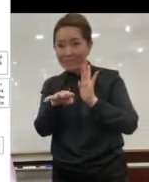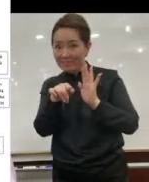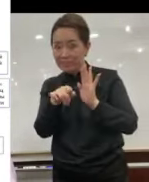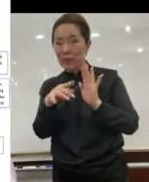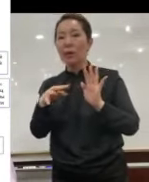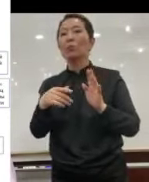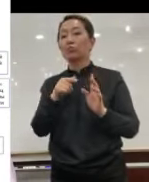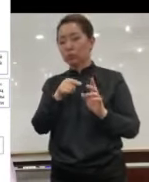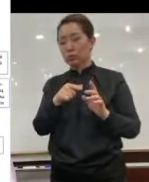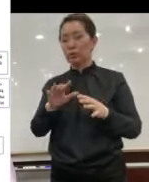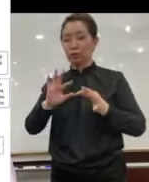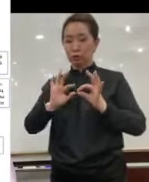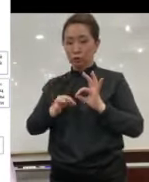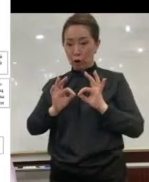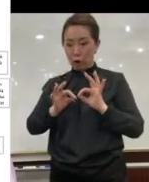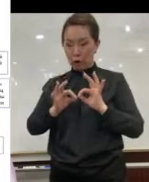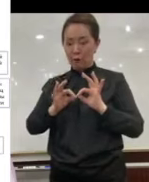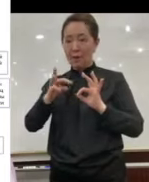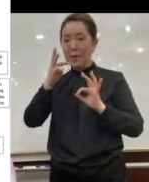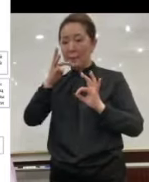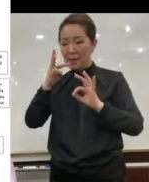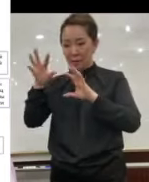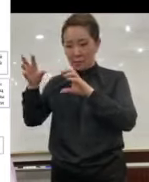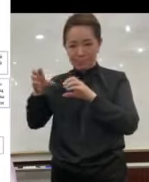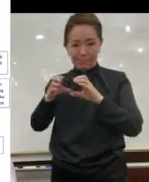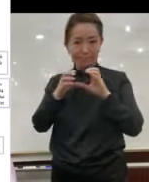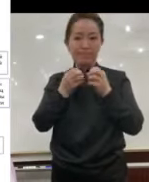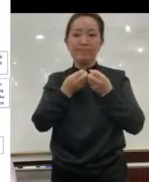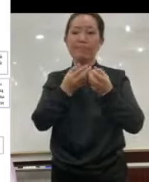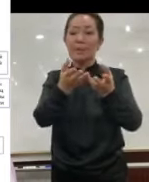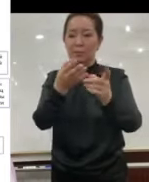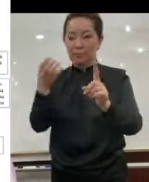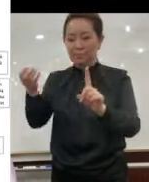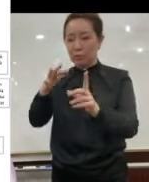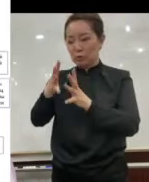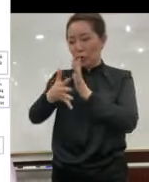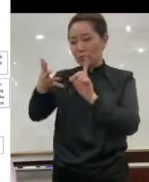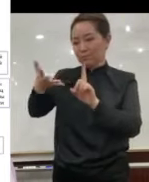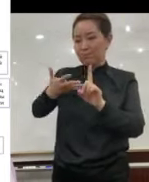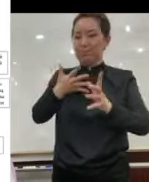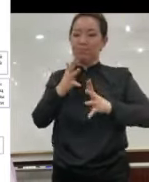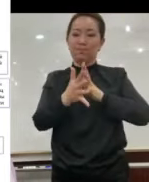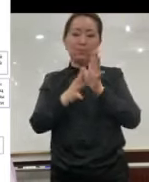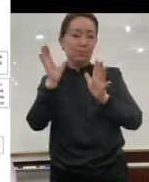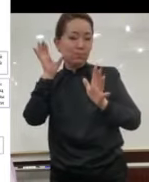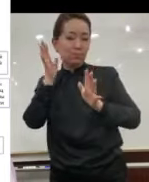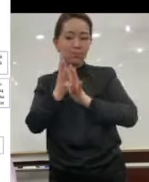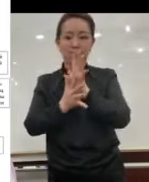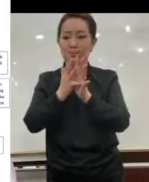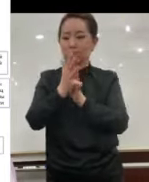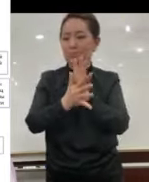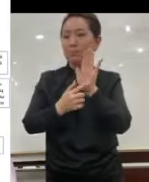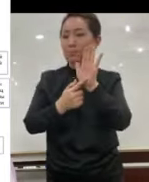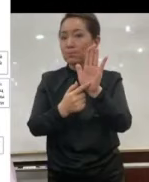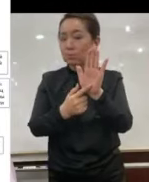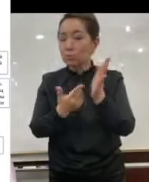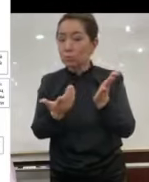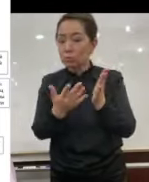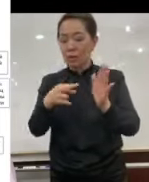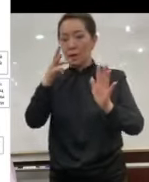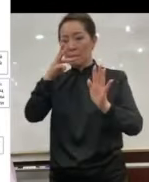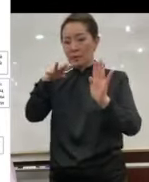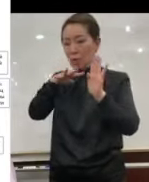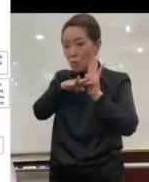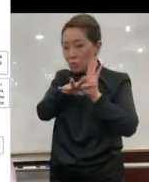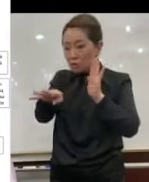байна. Төхөний хэлээр мэдээллийг бас дамжуулж байгаа энэ хэлбэр маань бол мэдээллийн хүртээмжийг хангаж байгаа нэг